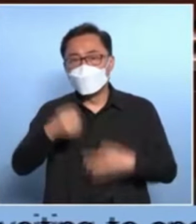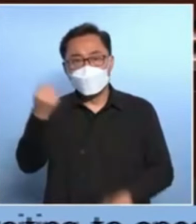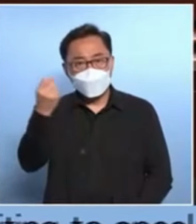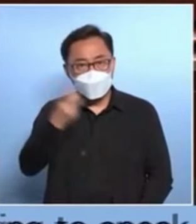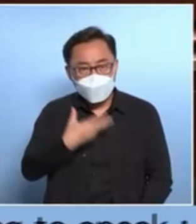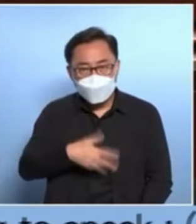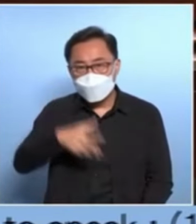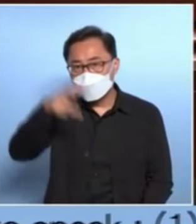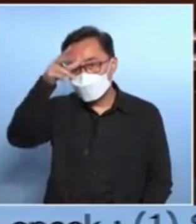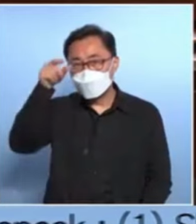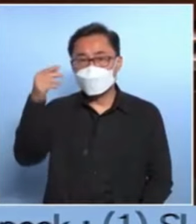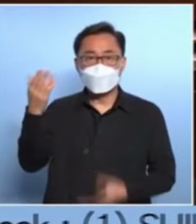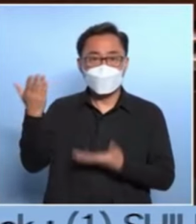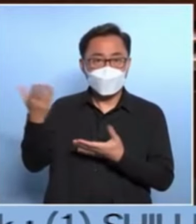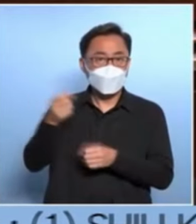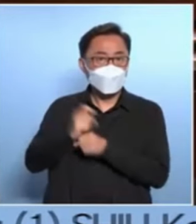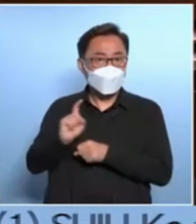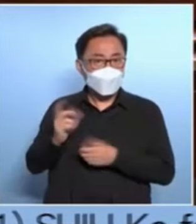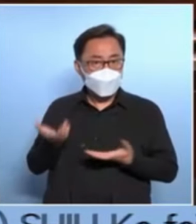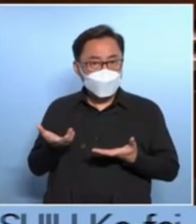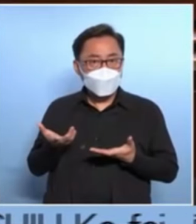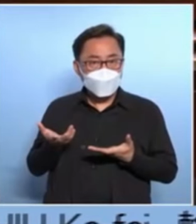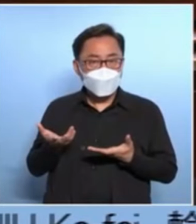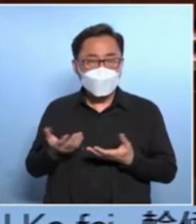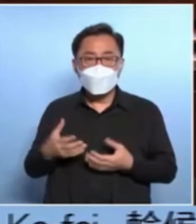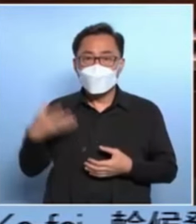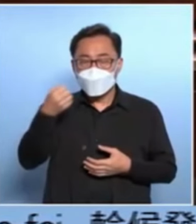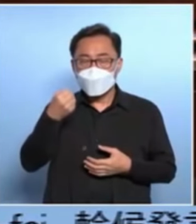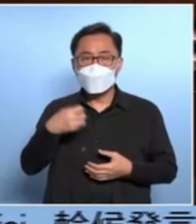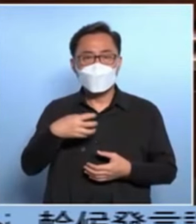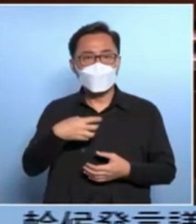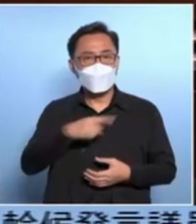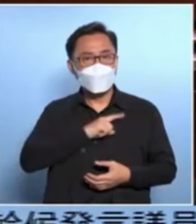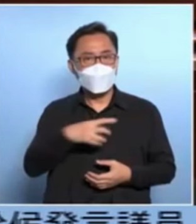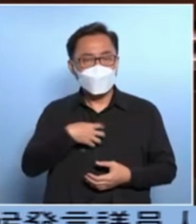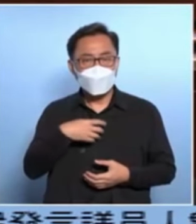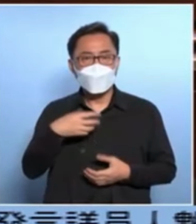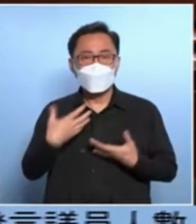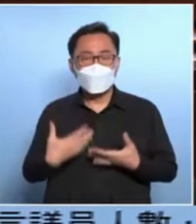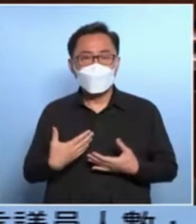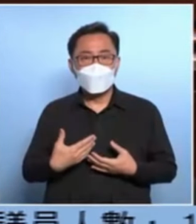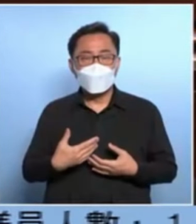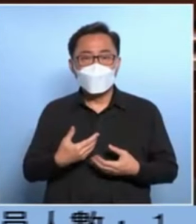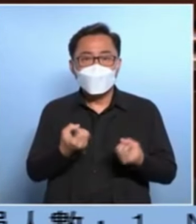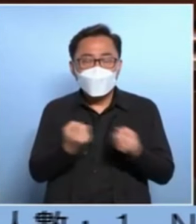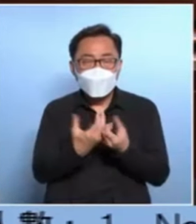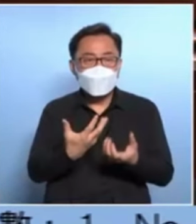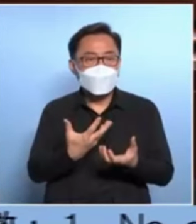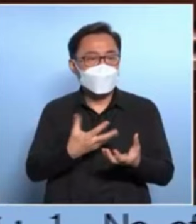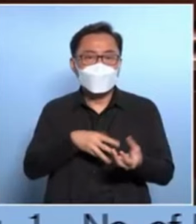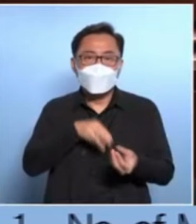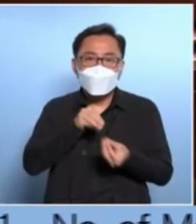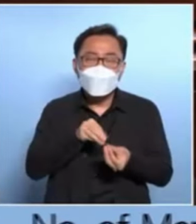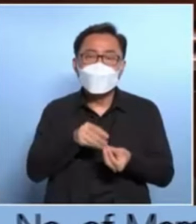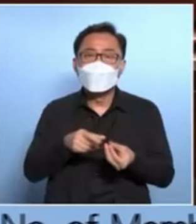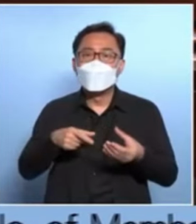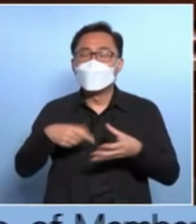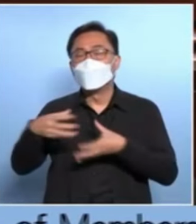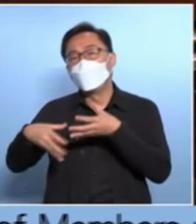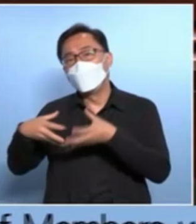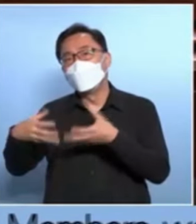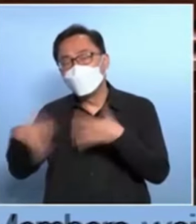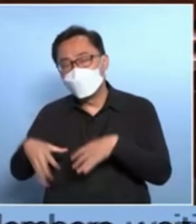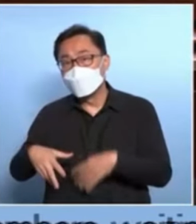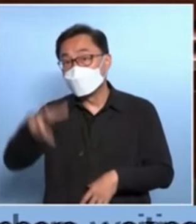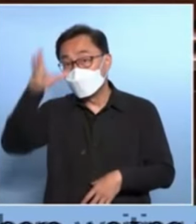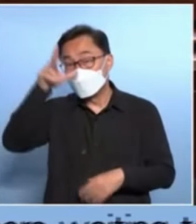又做了一些什麼呢？主席，我覺得呢每次有悲劇發生，社會就會討論，政府就例